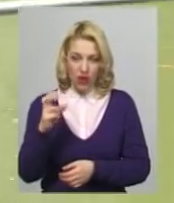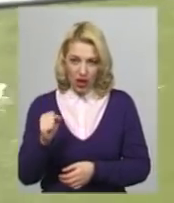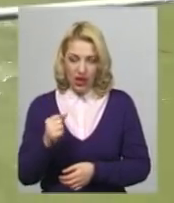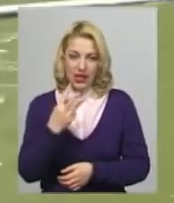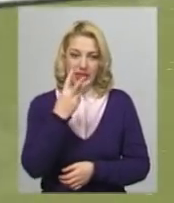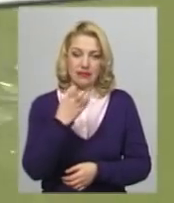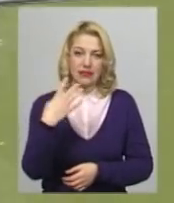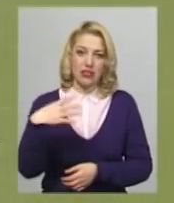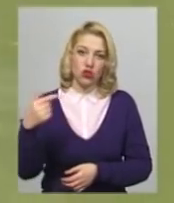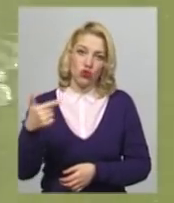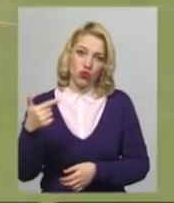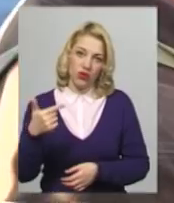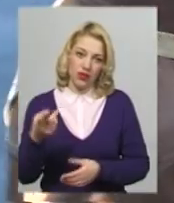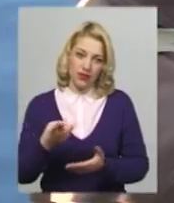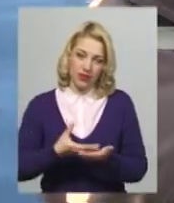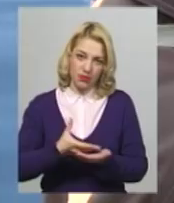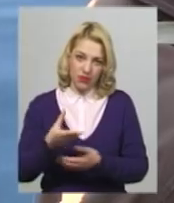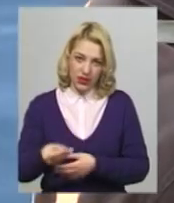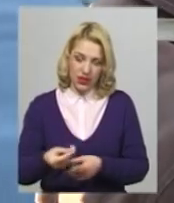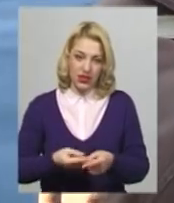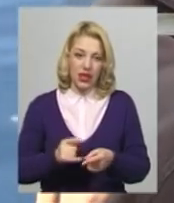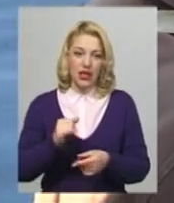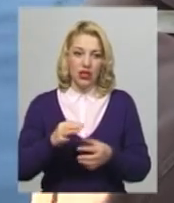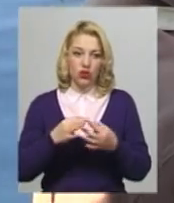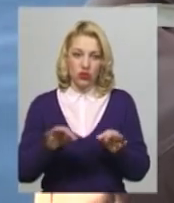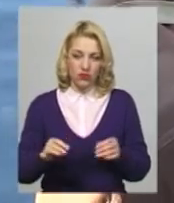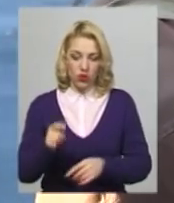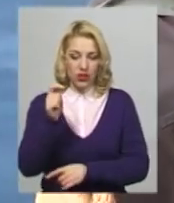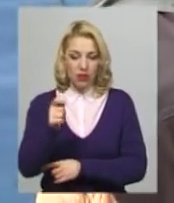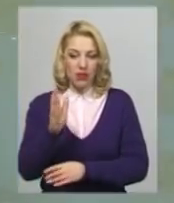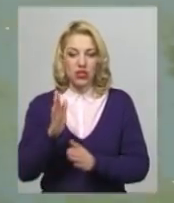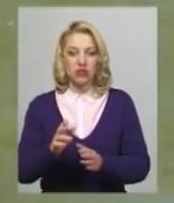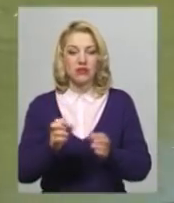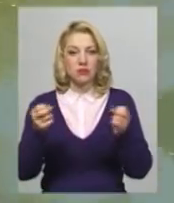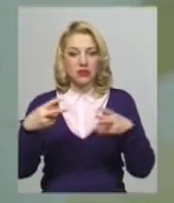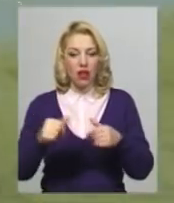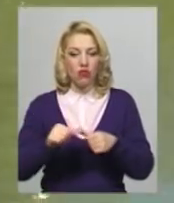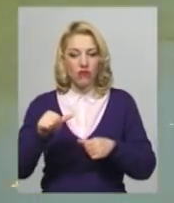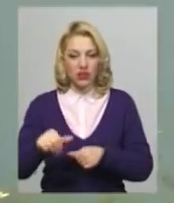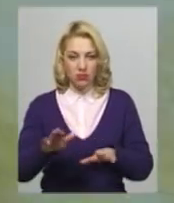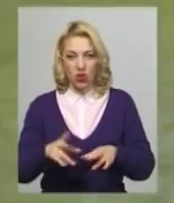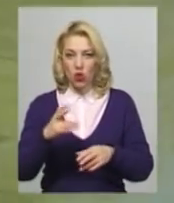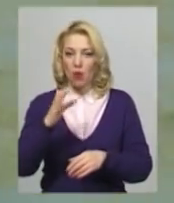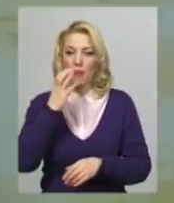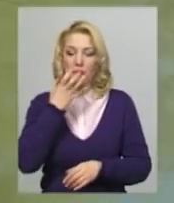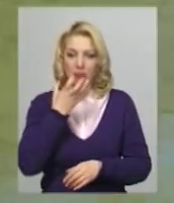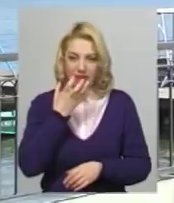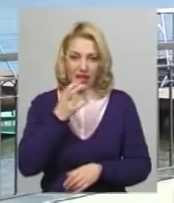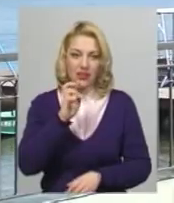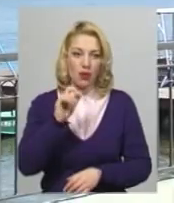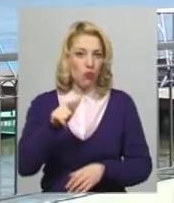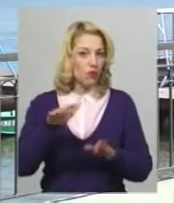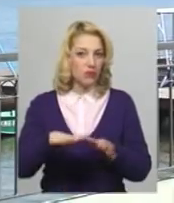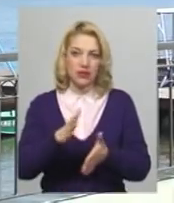її розмірів, каже Андрій Полудняк. Додає, дозволено рибалити лише в спеціально виділених місцях, але їх на Південному Бузі немає.